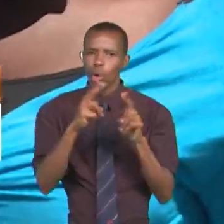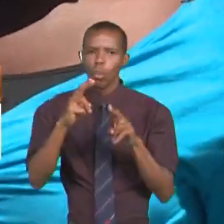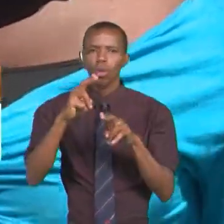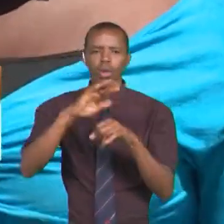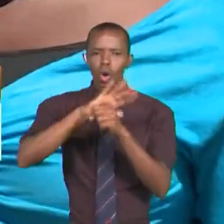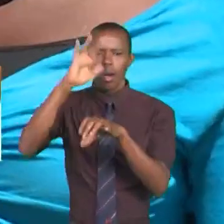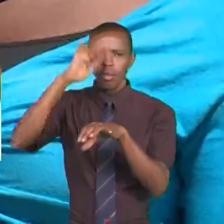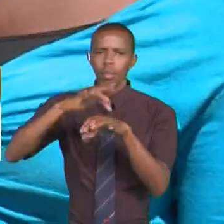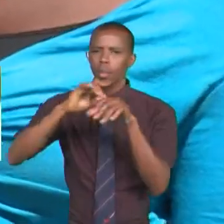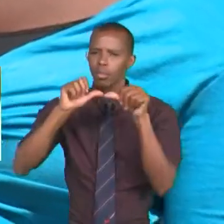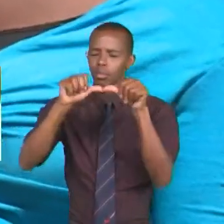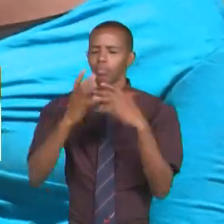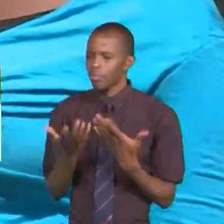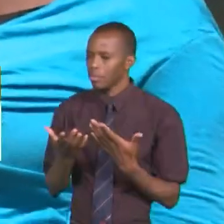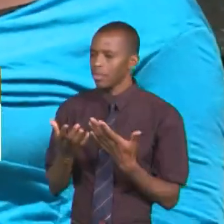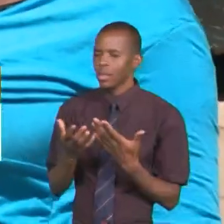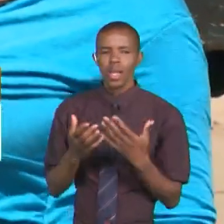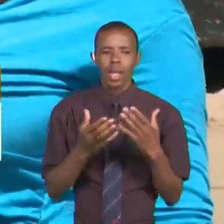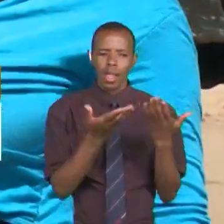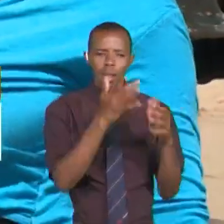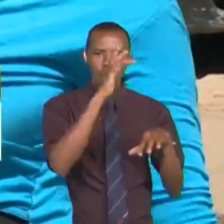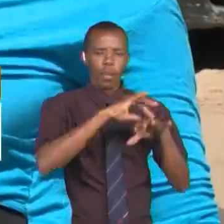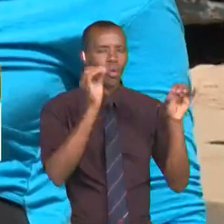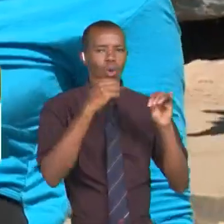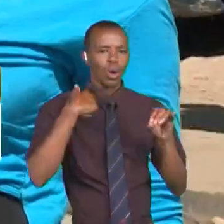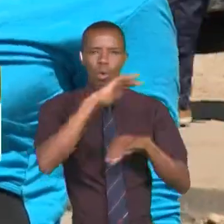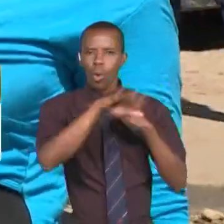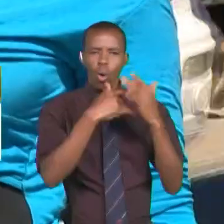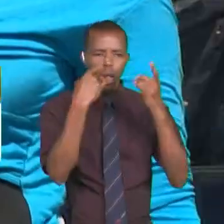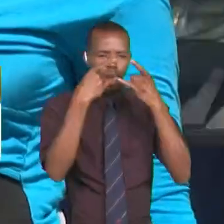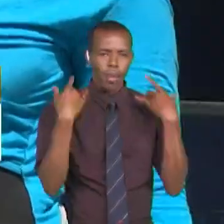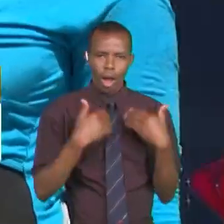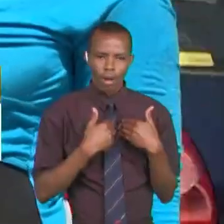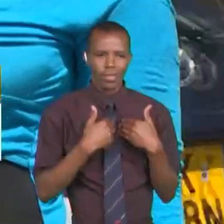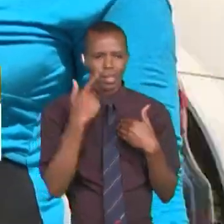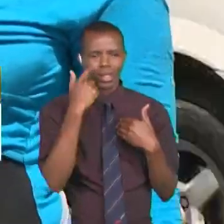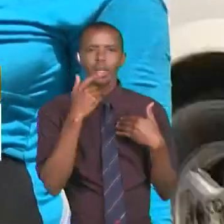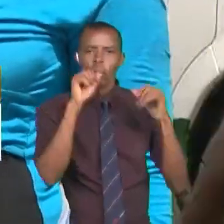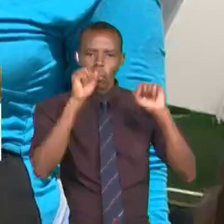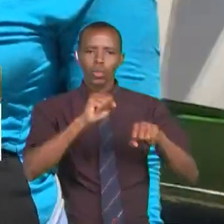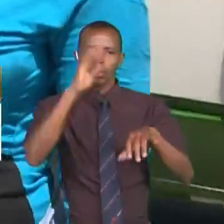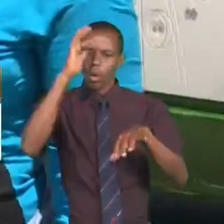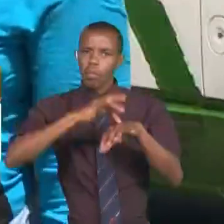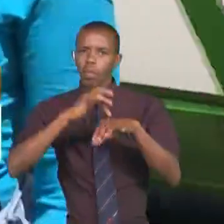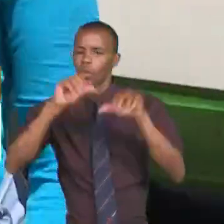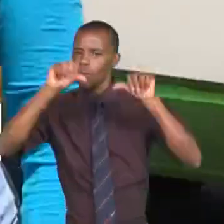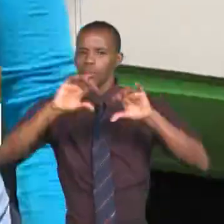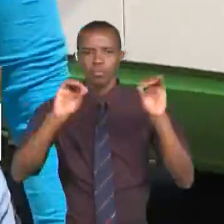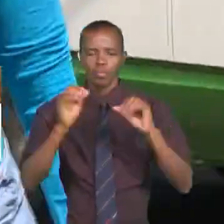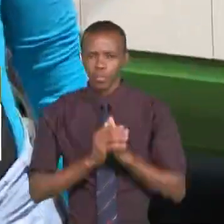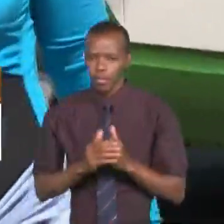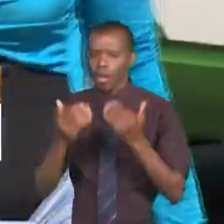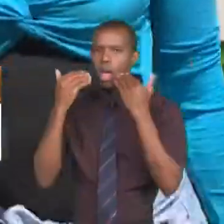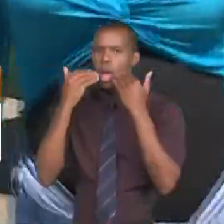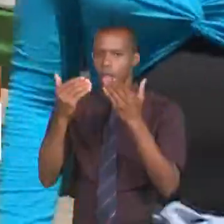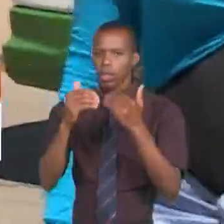ya corona yatazidi, hayatakuwa sababu sasa sisi wote tukivaa mask sioni kama itaweza kuwa jamani. Asante